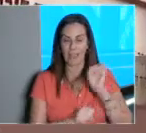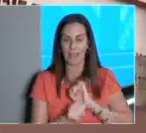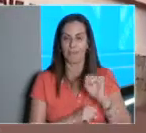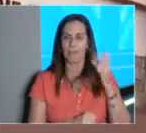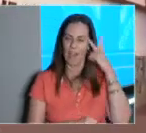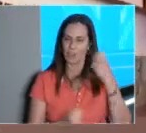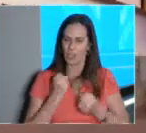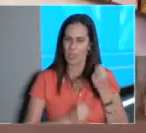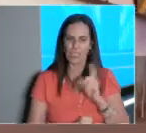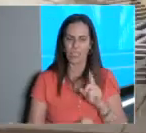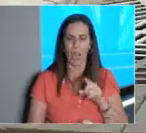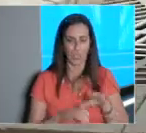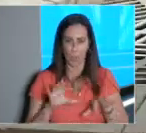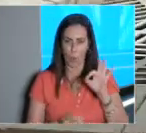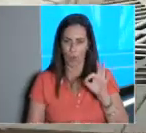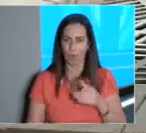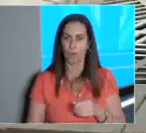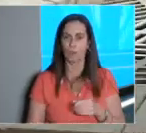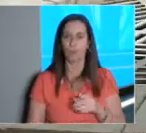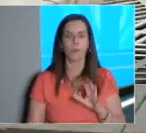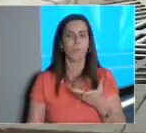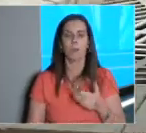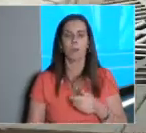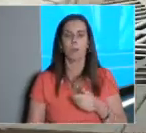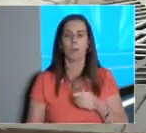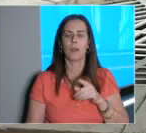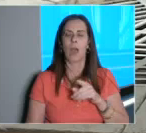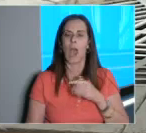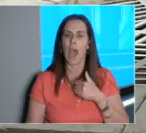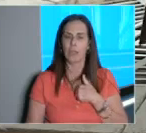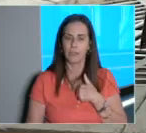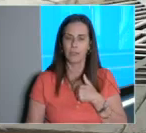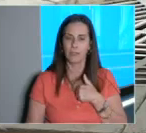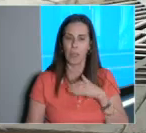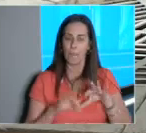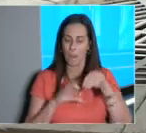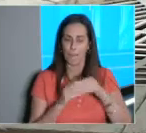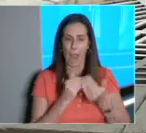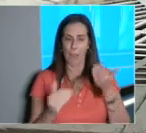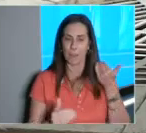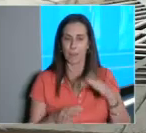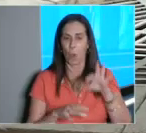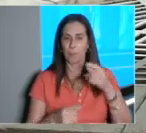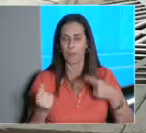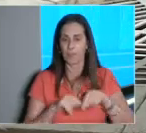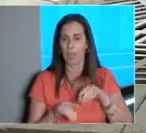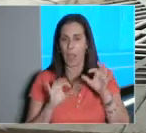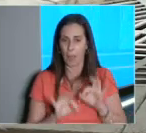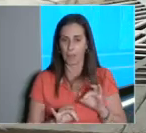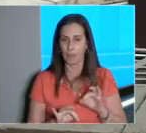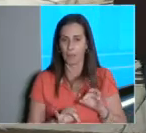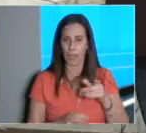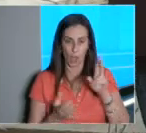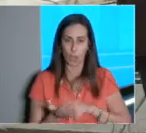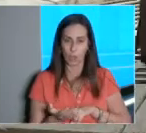שקשה ולהגיד שזה לא פייר. אתה מצביע בפריימריז, מה התרומה הגדולה שזה לא שינוי? כן, תמר זנדברג. בפריימריז גם, זה בוחרים את הוועידה. האמת